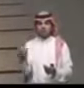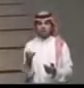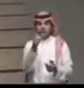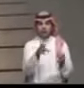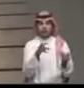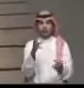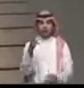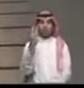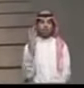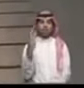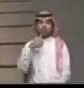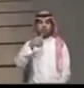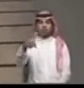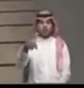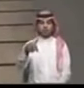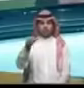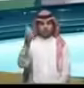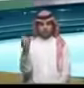3600 فرد.